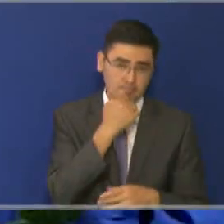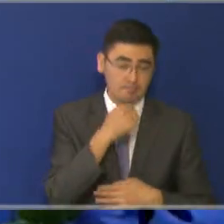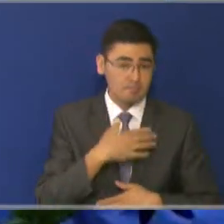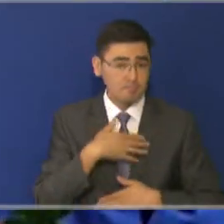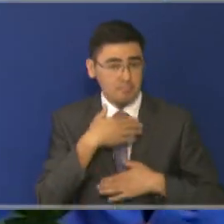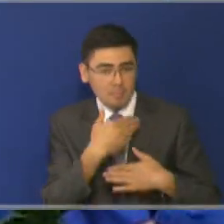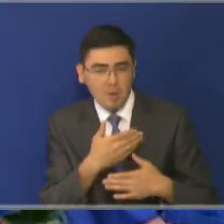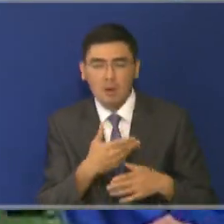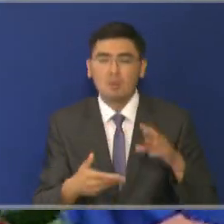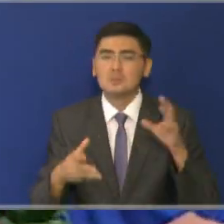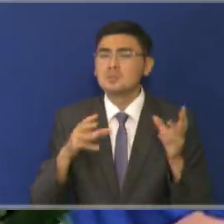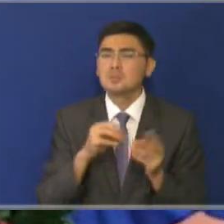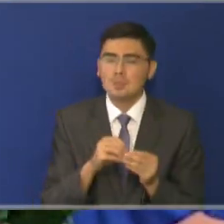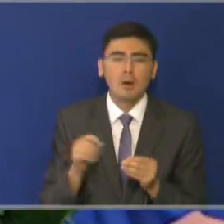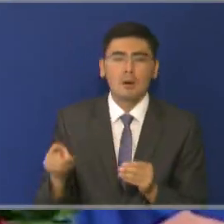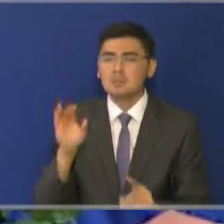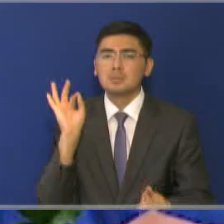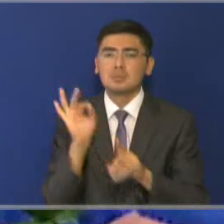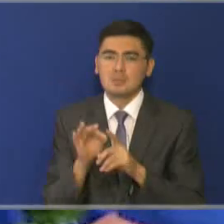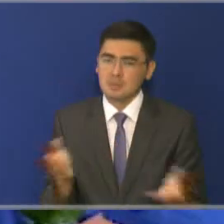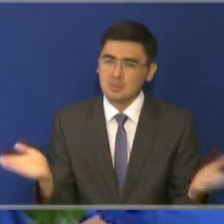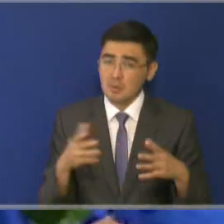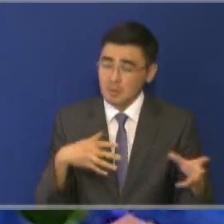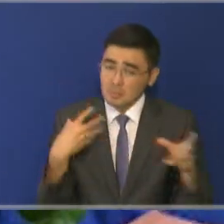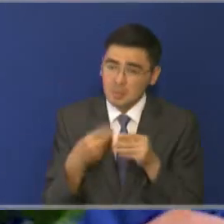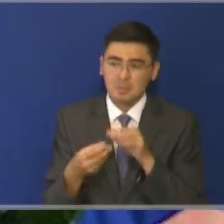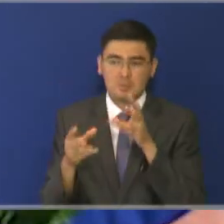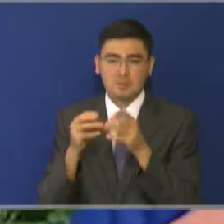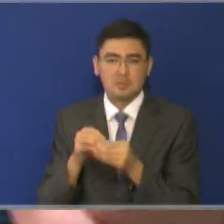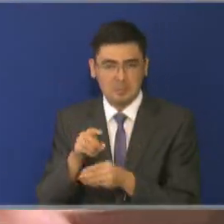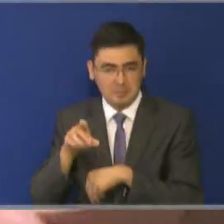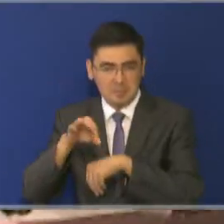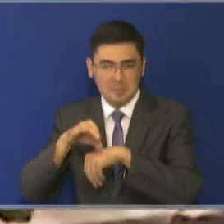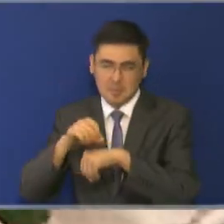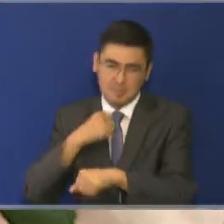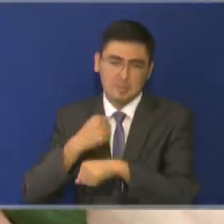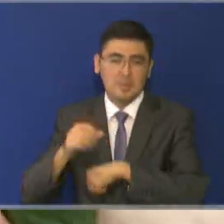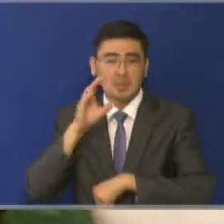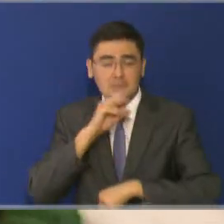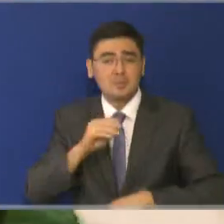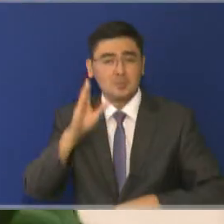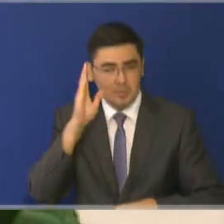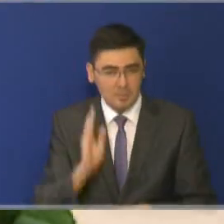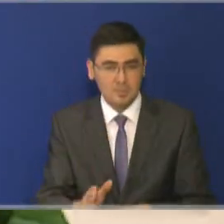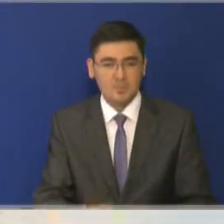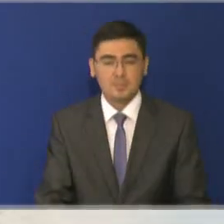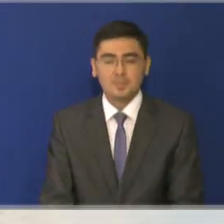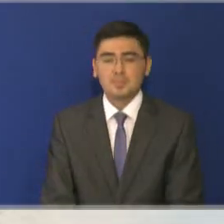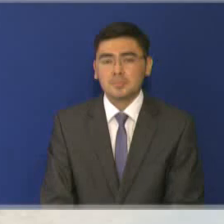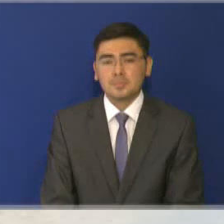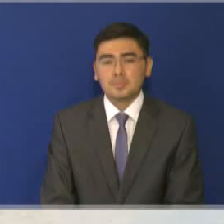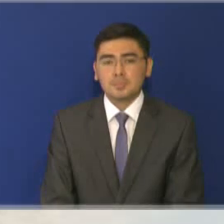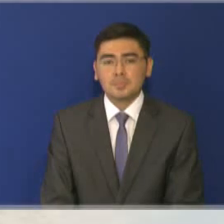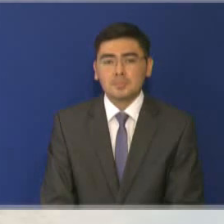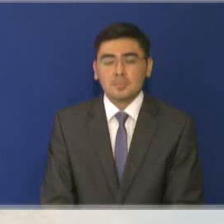қоймай, қауіпті індетті бірлесе еңсеруге үлкен қолдау болады. Бүгінгі игі бастама соның бір көрінісі.